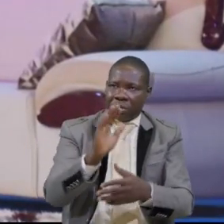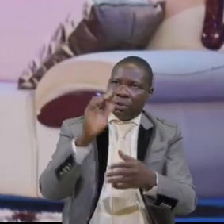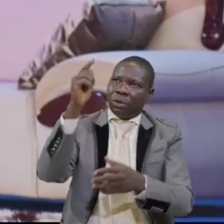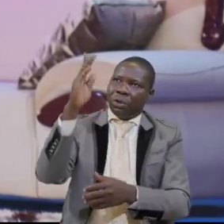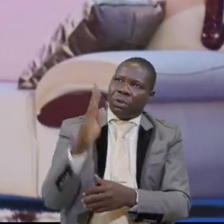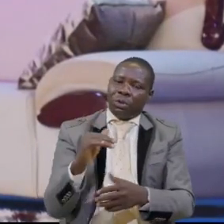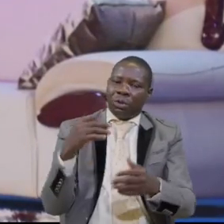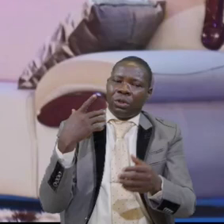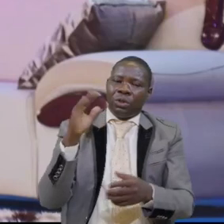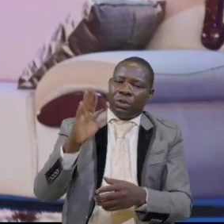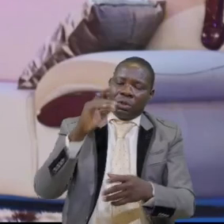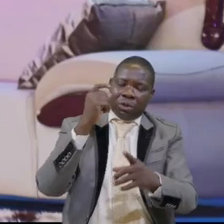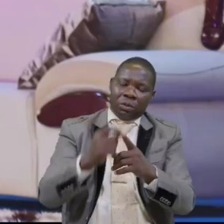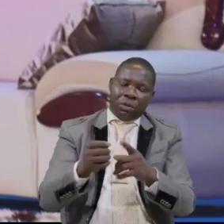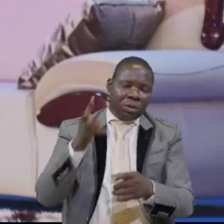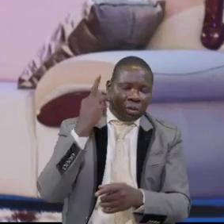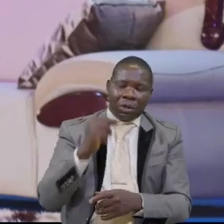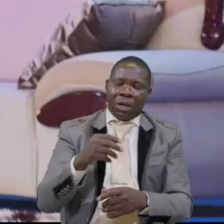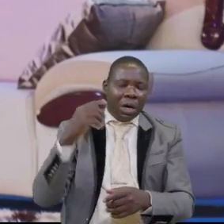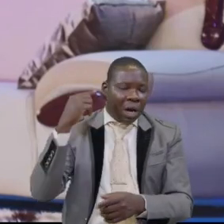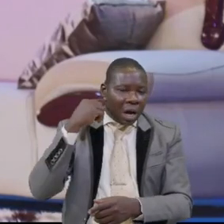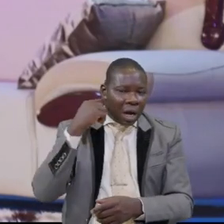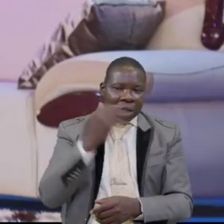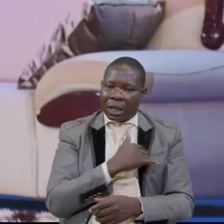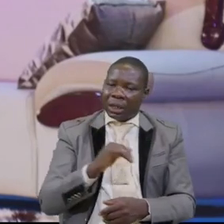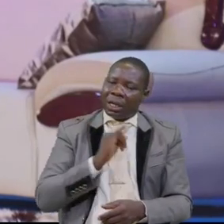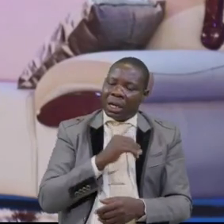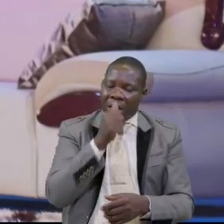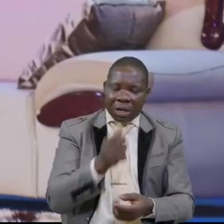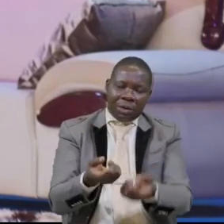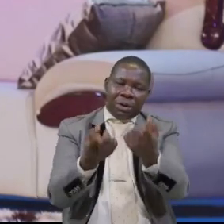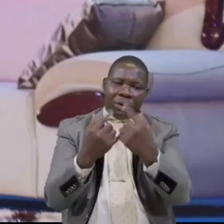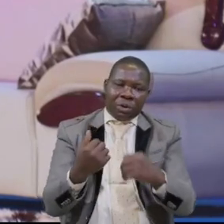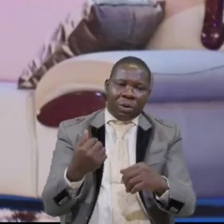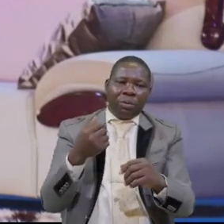c'est à cause de tes paroles que je viens.